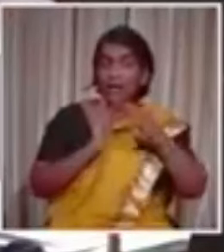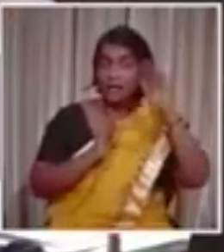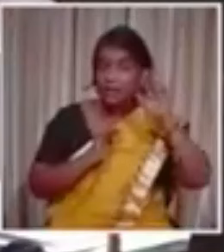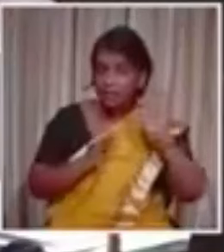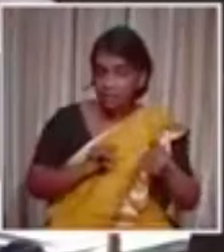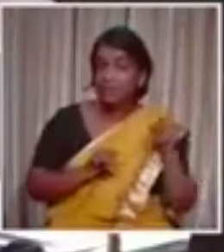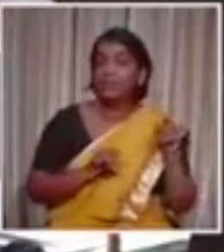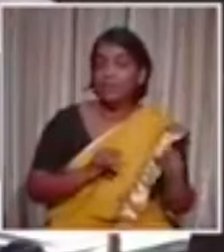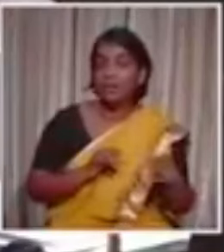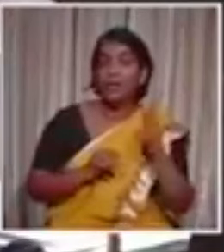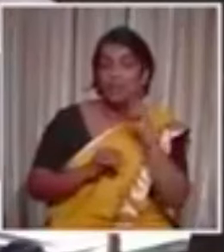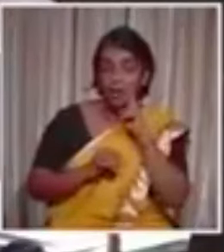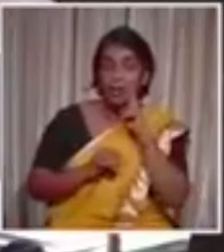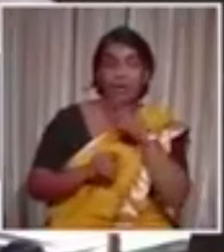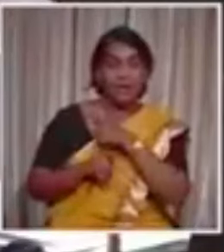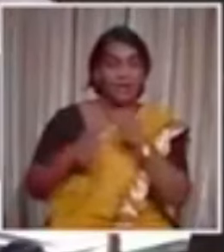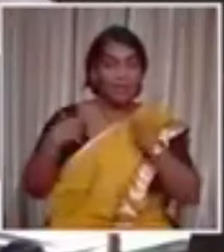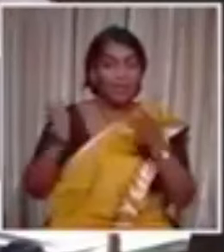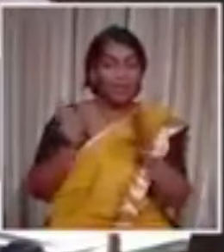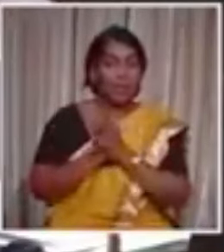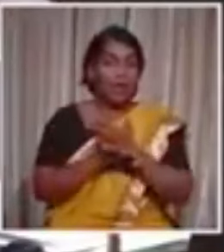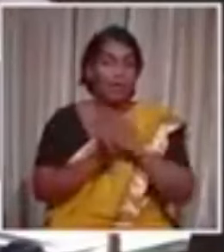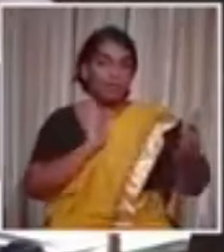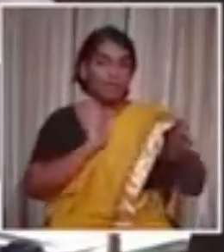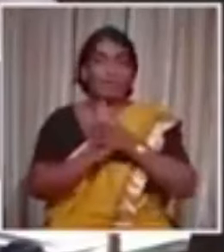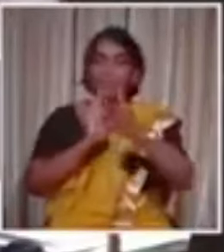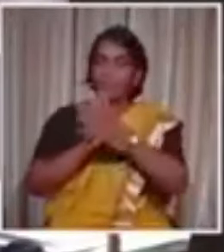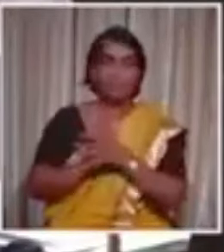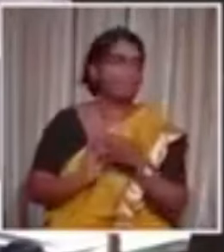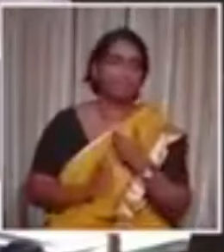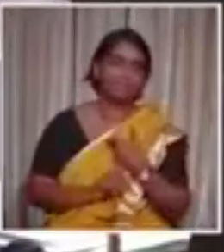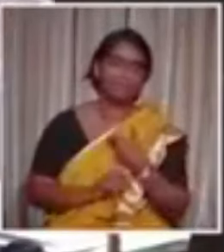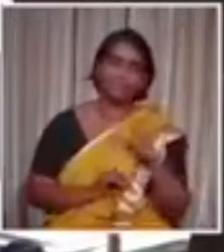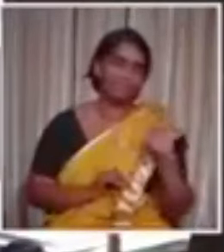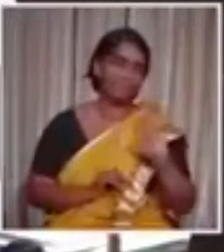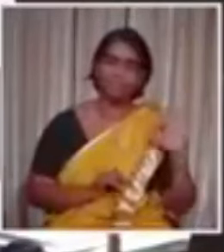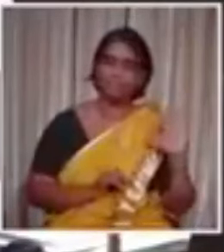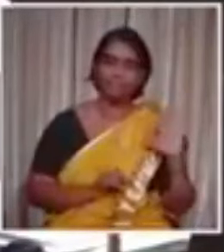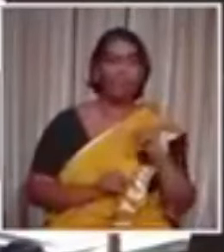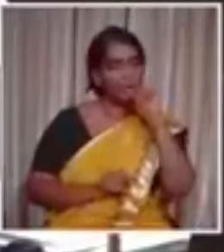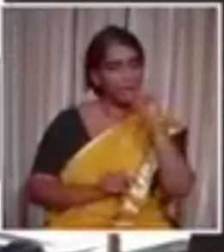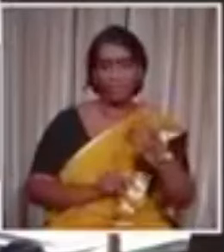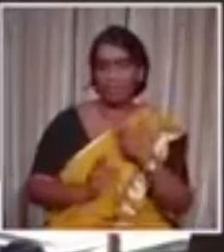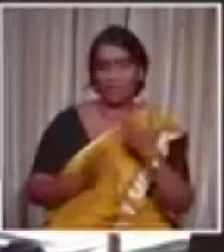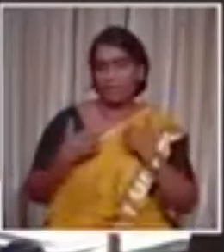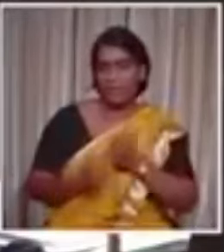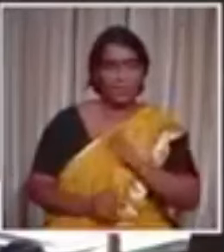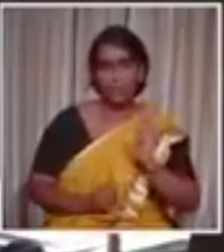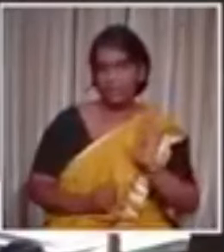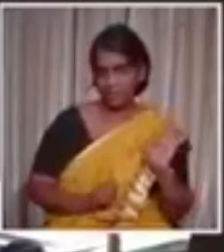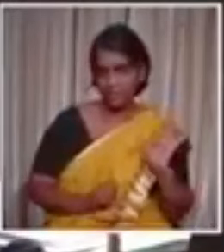තිබෙන්නේ රනිල් රාජපක්ෂ ආණ්ඩුවේ කොටස් කරුවන් බවට පත් වෙන්නේ. අපි ඒක ලෑස්ති නෑ. මේක පැහැදිලි කරන අපි ඒක ලෑස්ති නෑ.